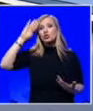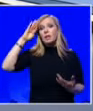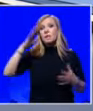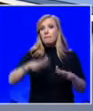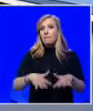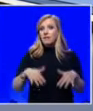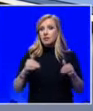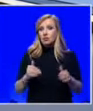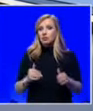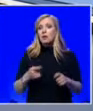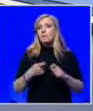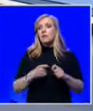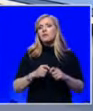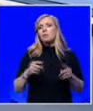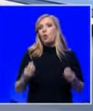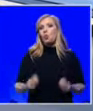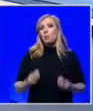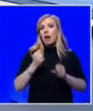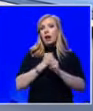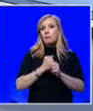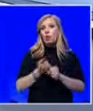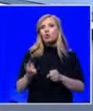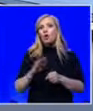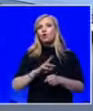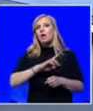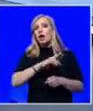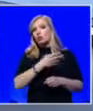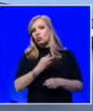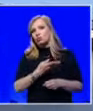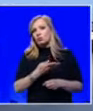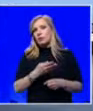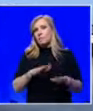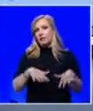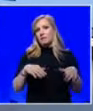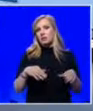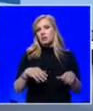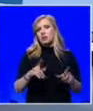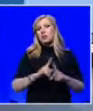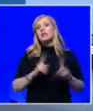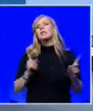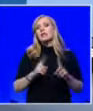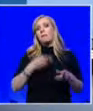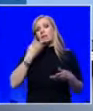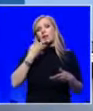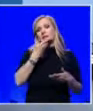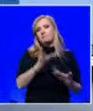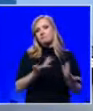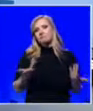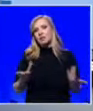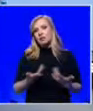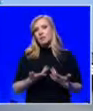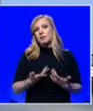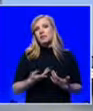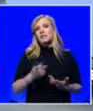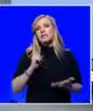служебни правителства вършат по-добра работа, отколкото някои парламентарни правителства. Без да генерализираме, разбира се, да извеждаме